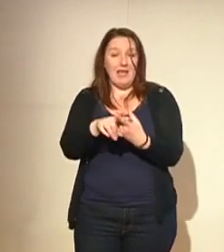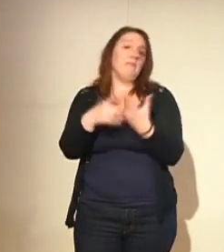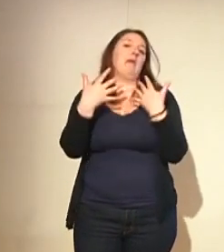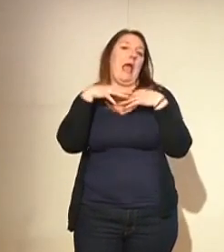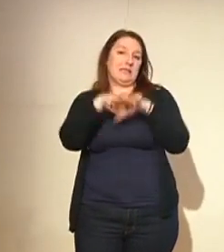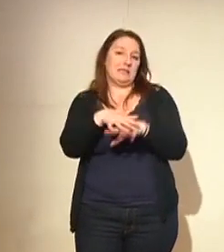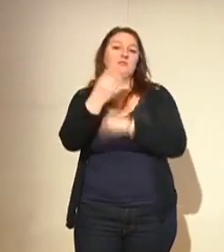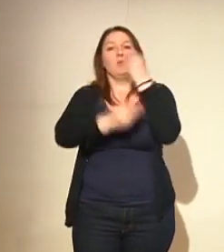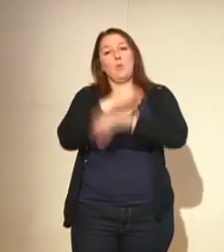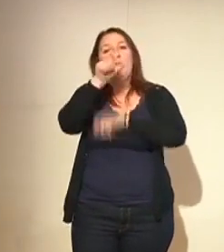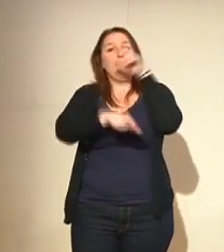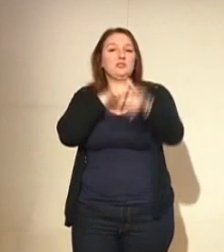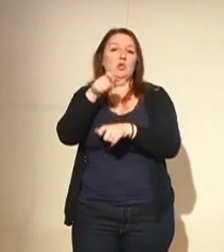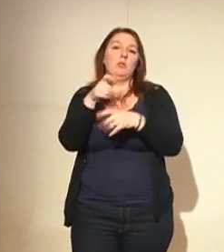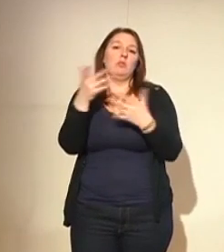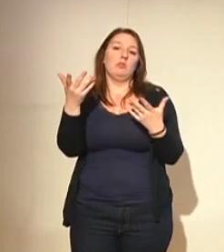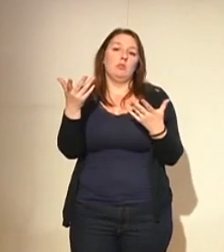ou le logement des personnes